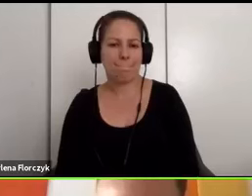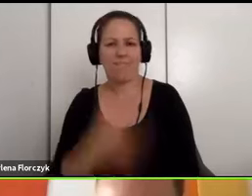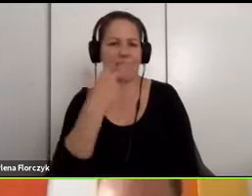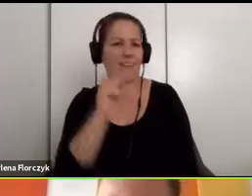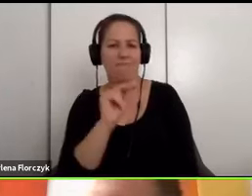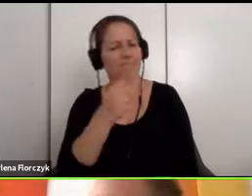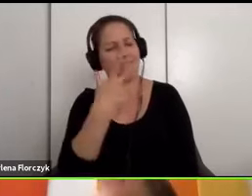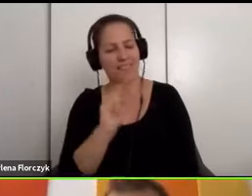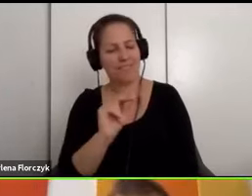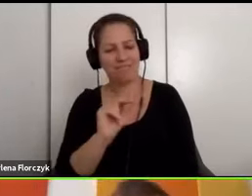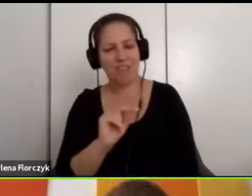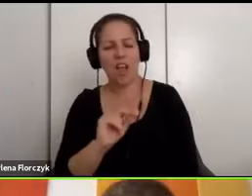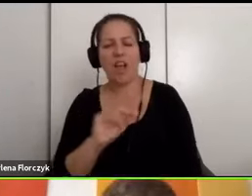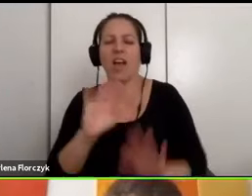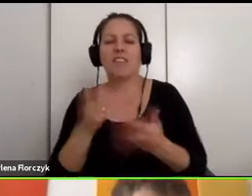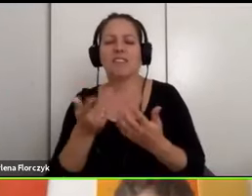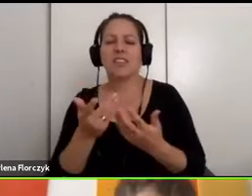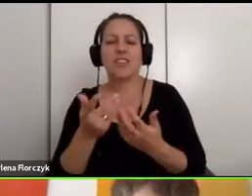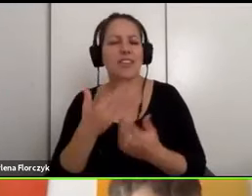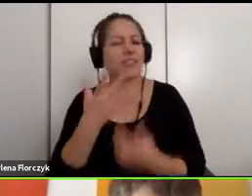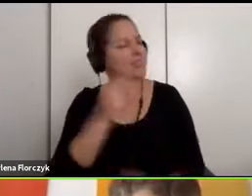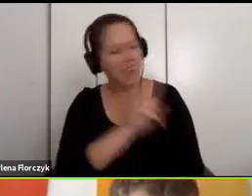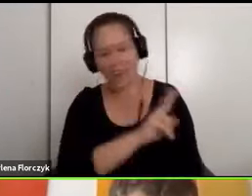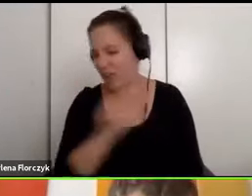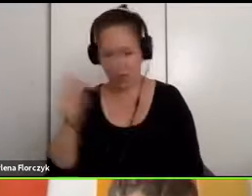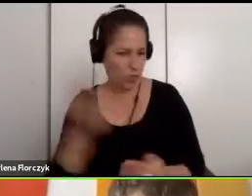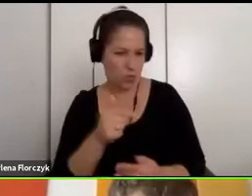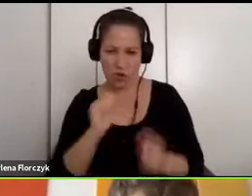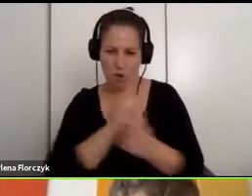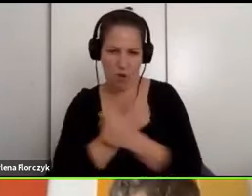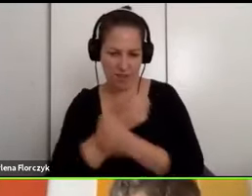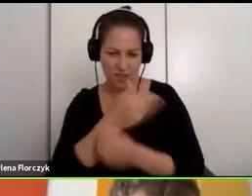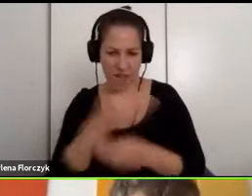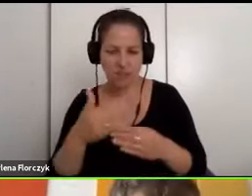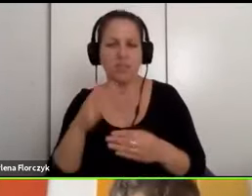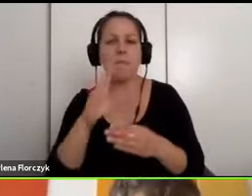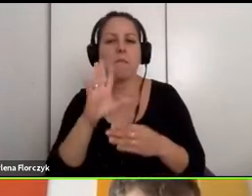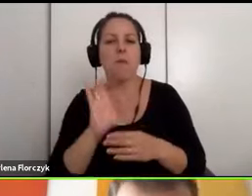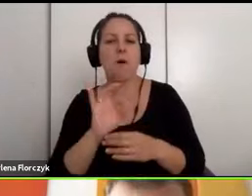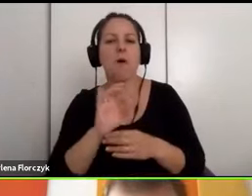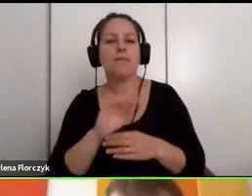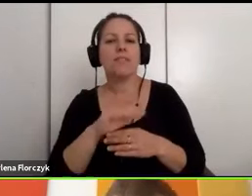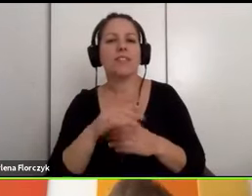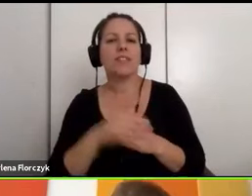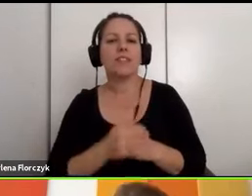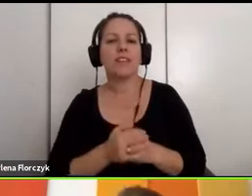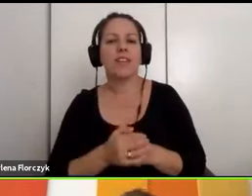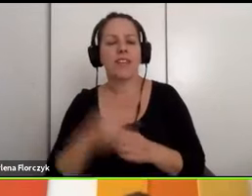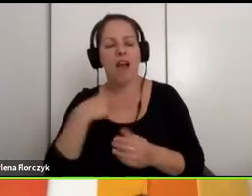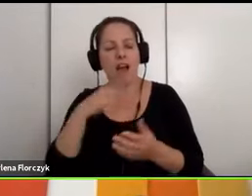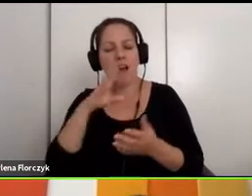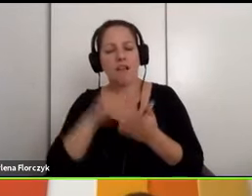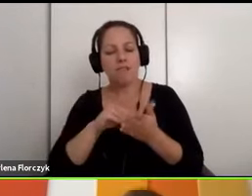Nie. To znaczy, nie każdy musi kochać teatr, dlatego że teatr, ja mam